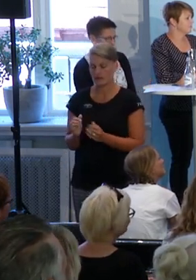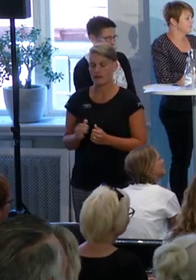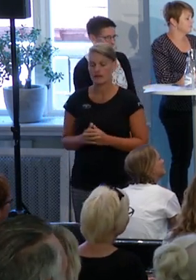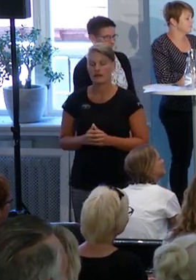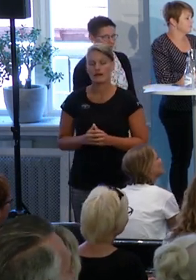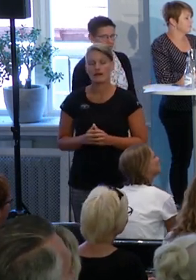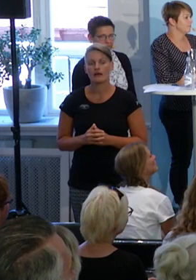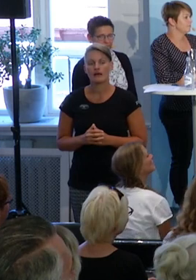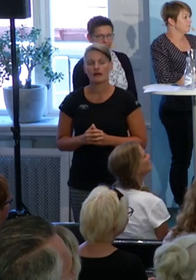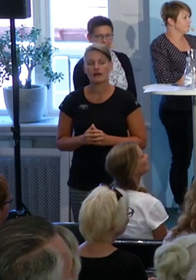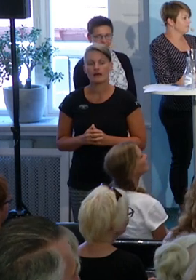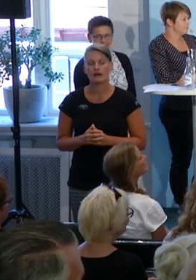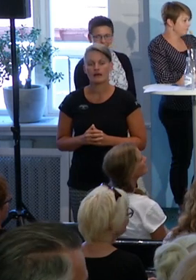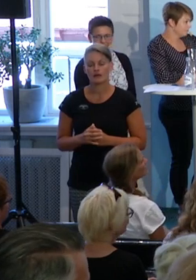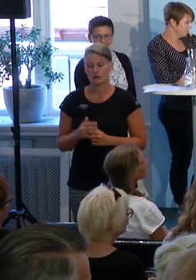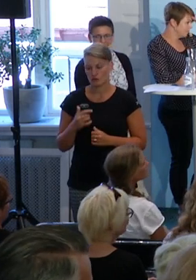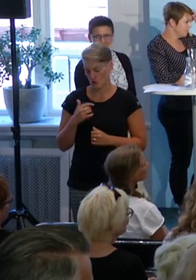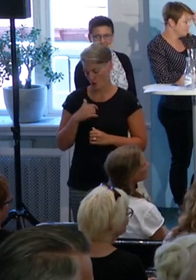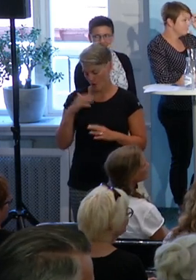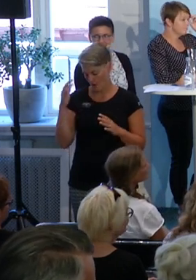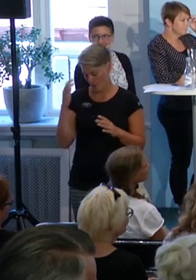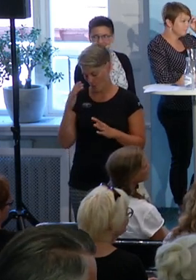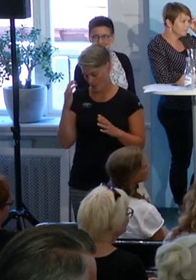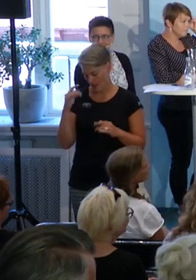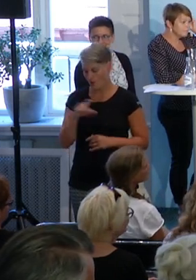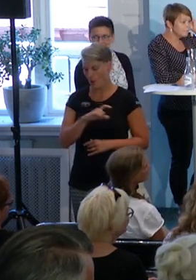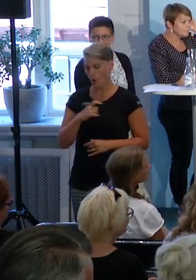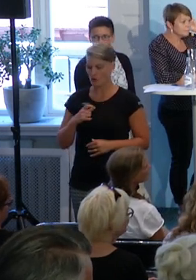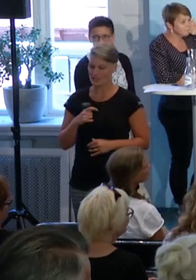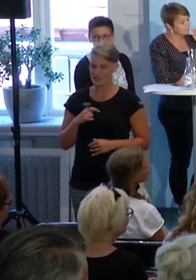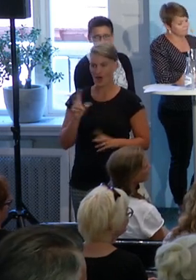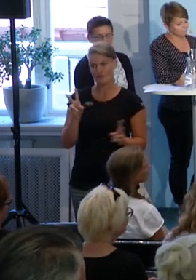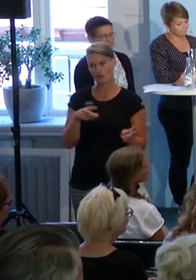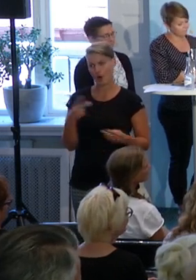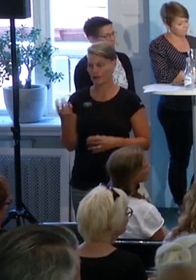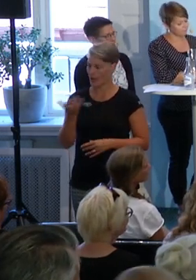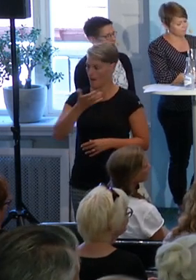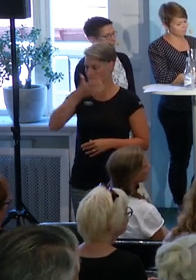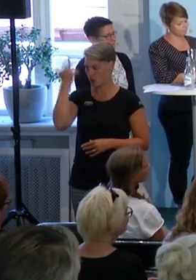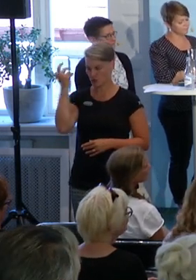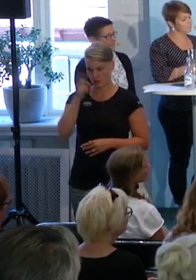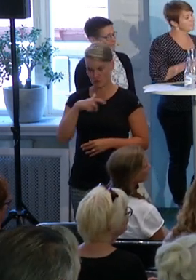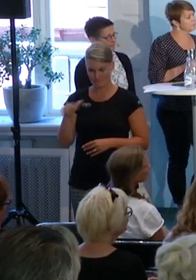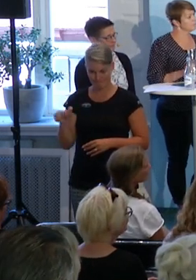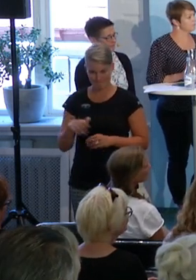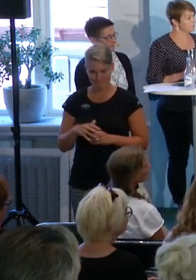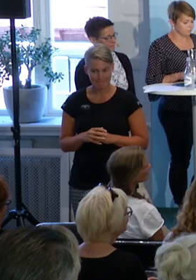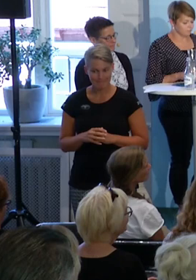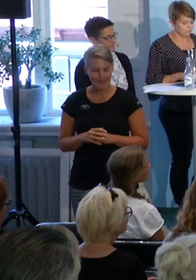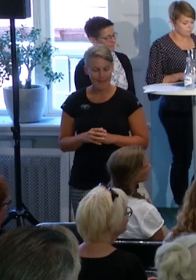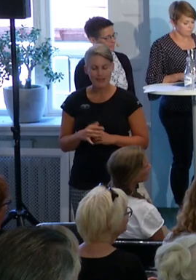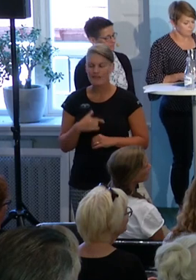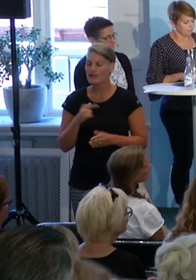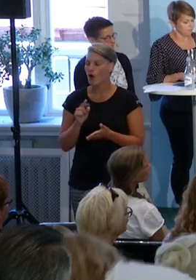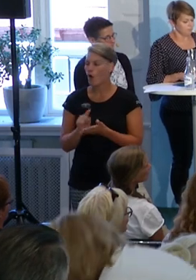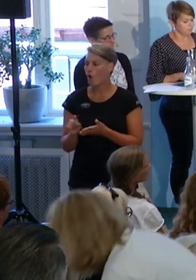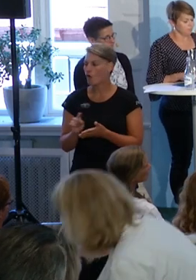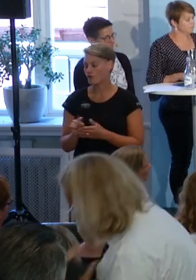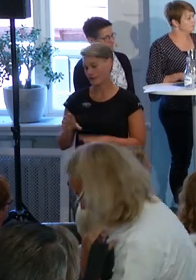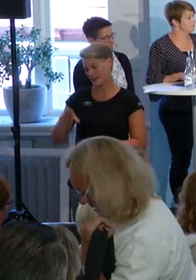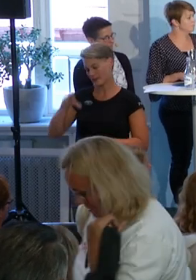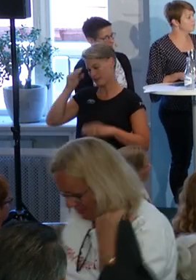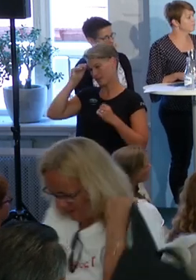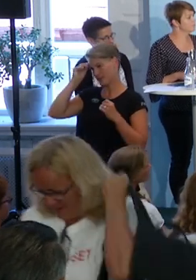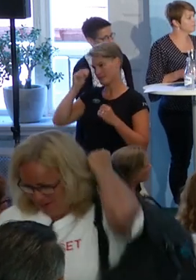här. Alltså för oss vanliga bonläppar så har vi ofta ett intryck av att det